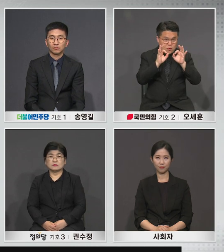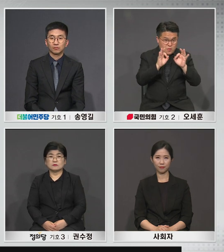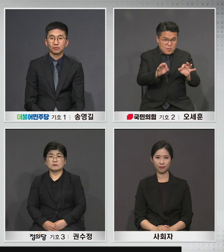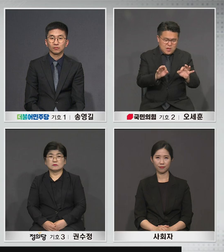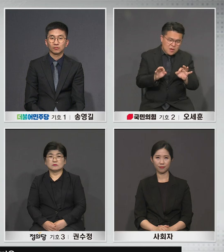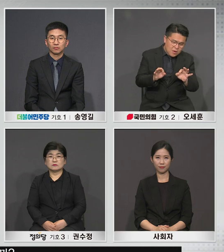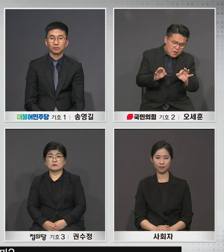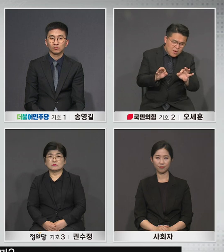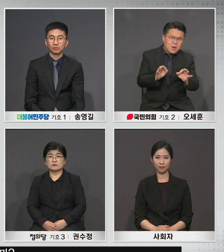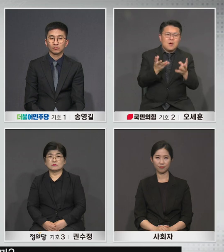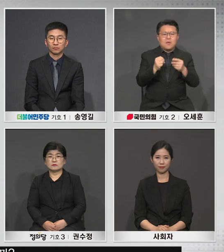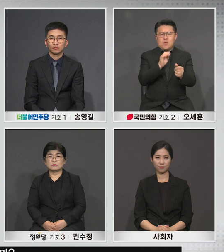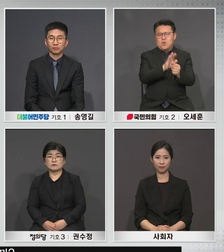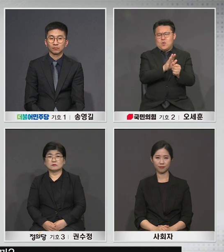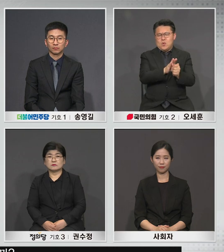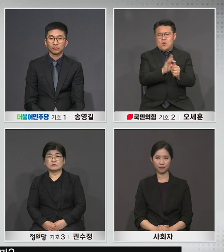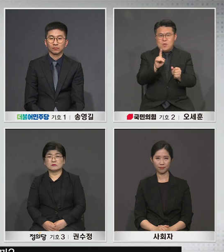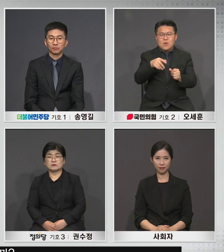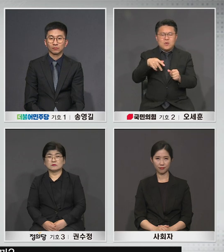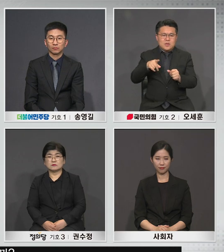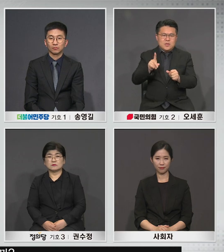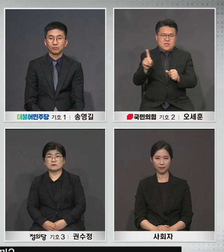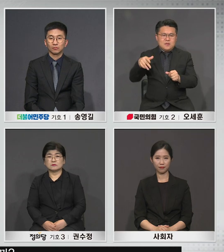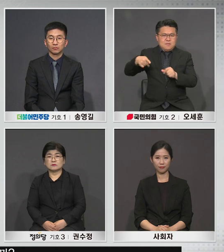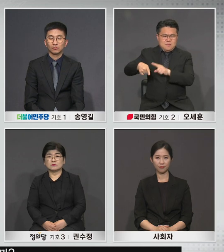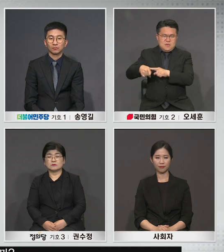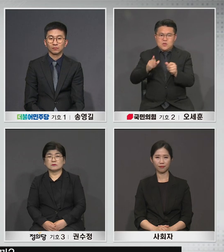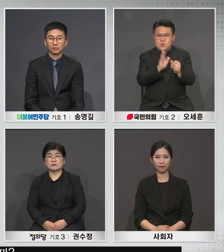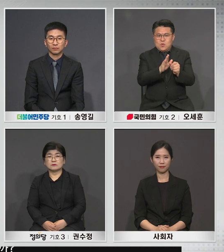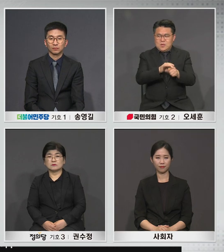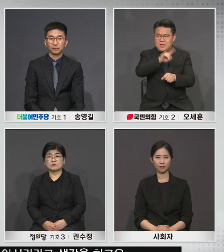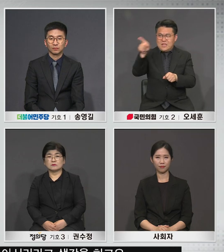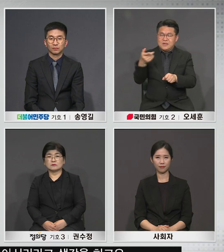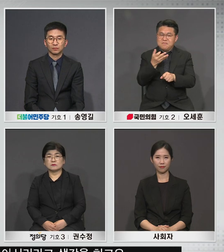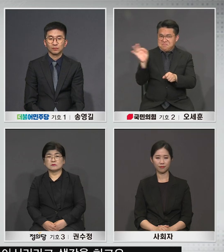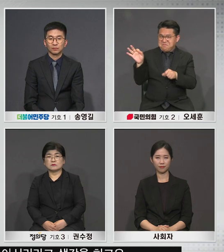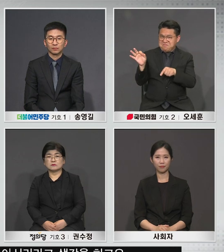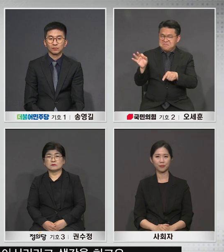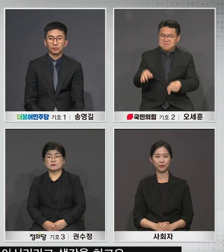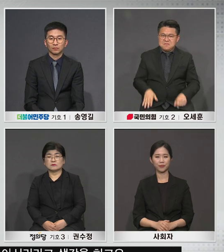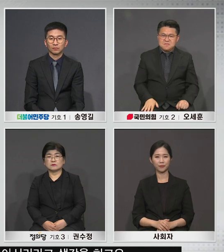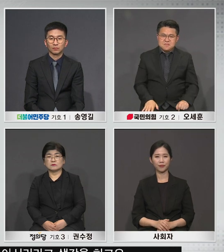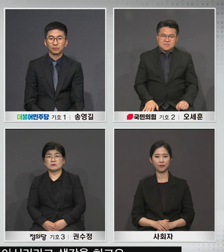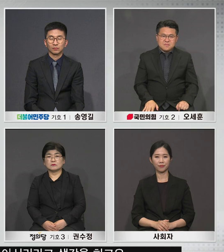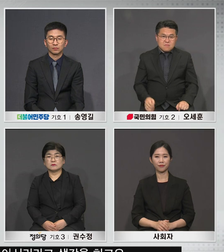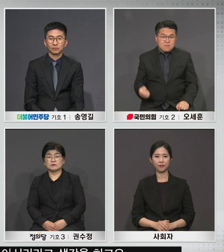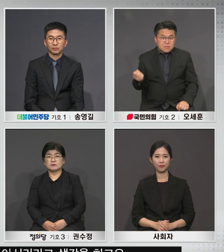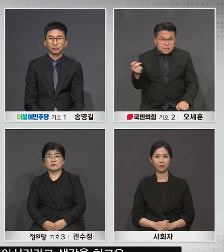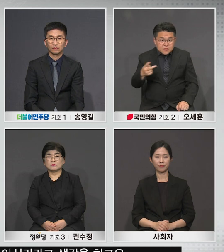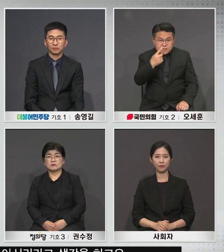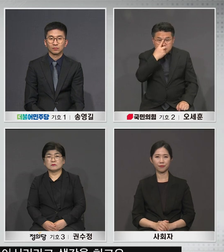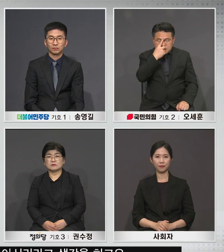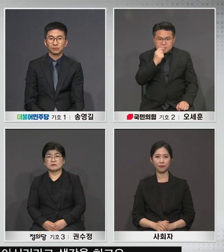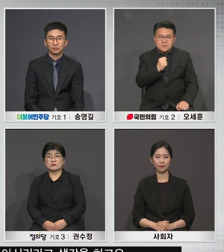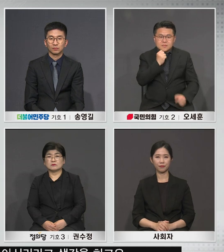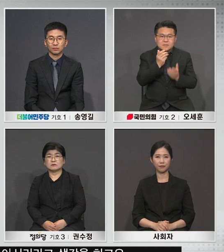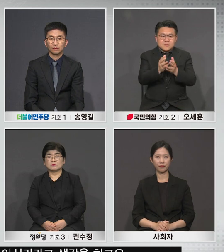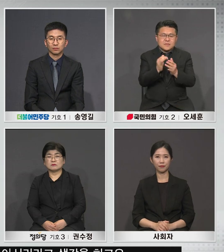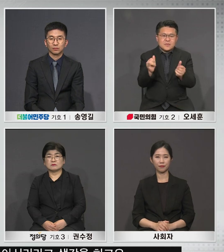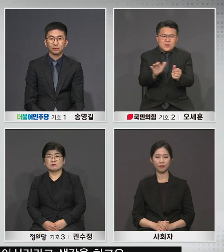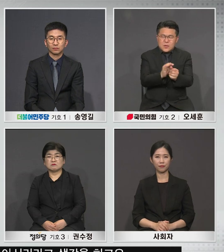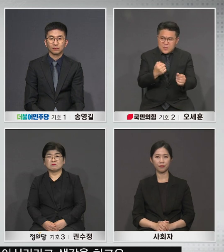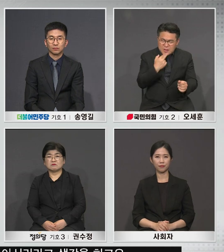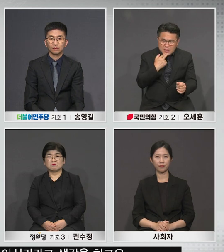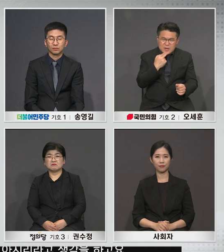엄청난 도움을 줬다는 점, 점은 대부분의 전문가들이 인정하는 점입니다. 그리고 노숙자 안 챙겼다,